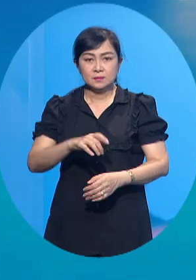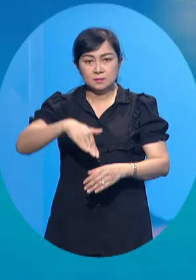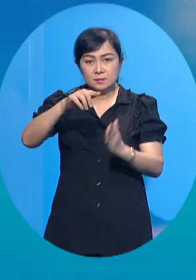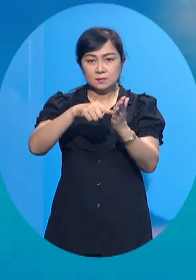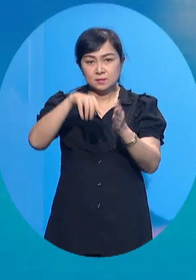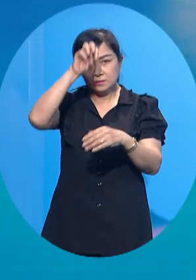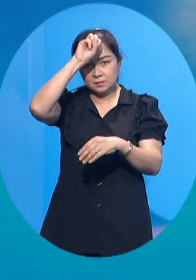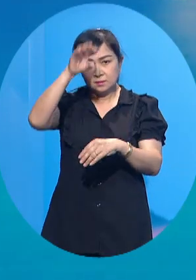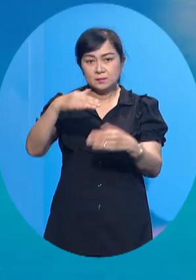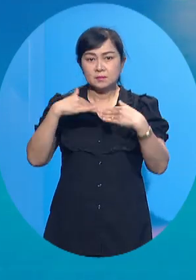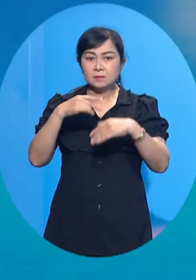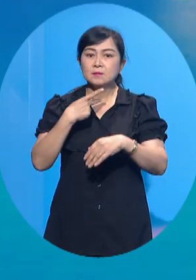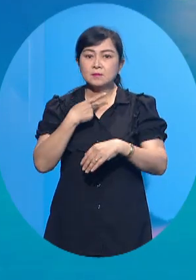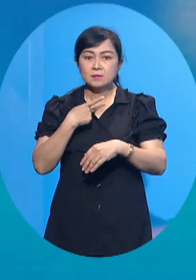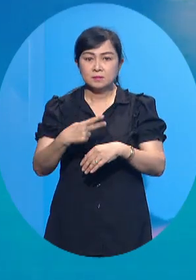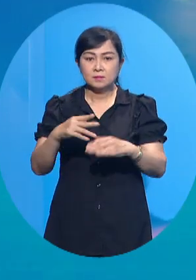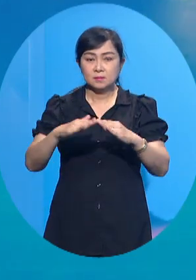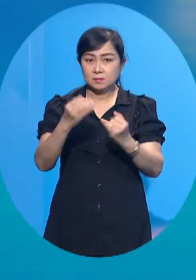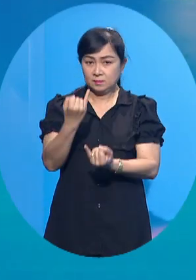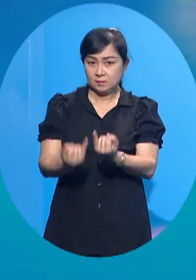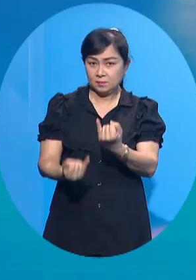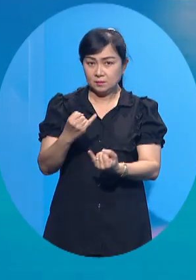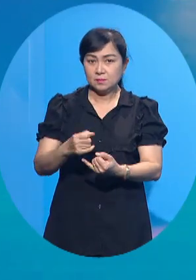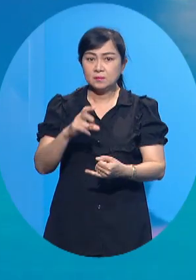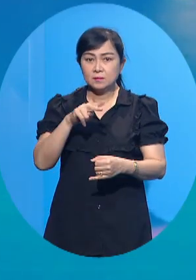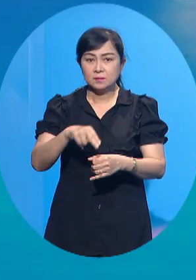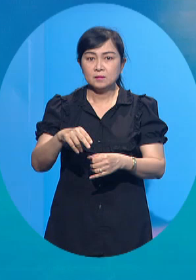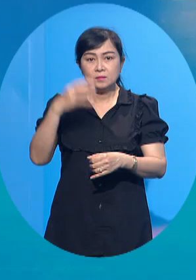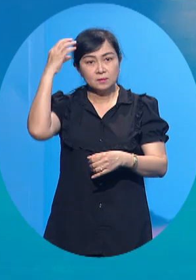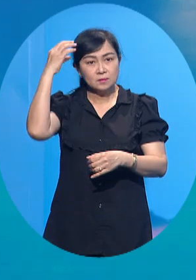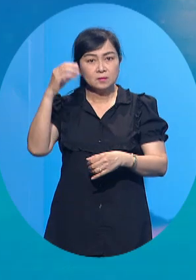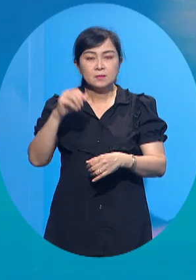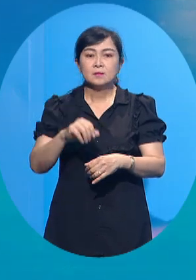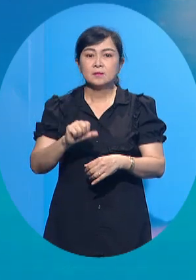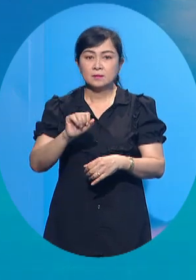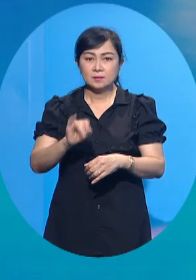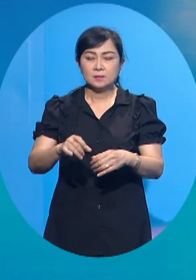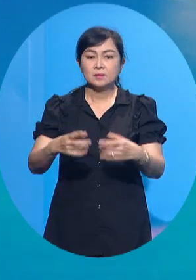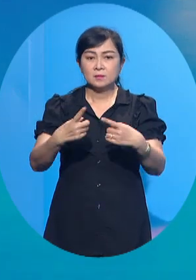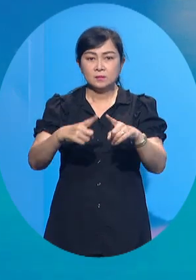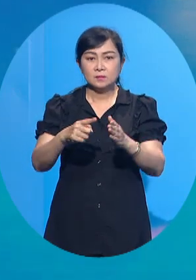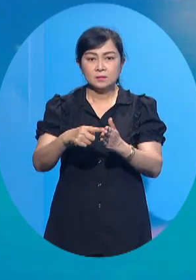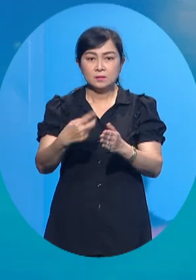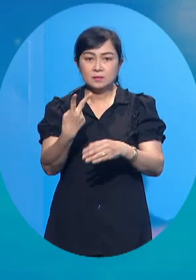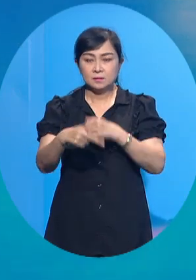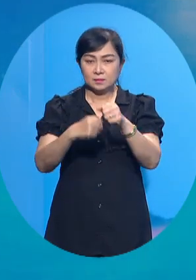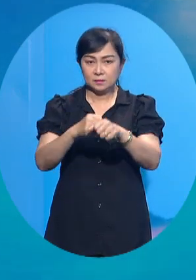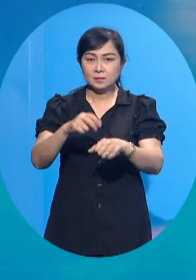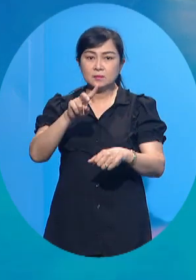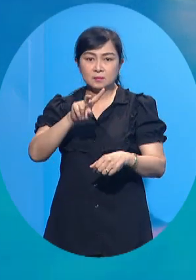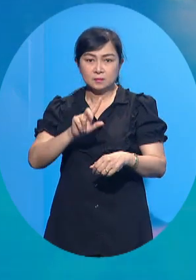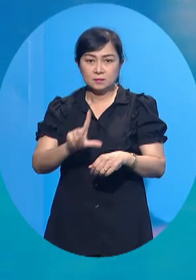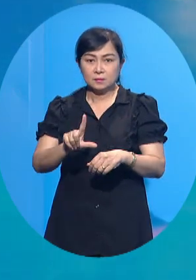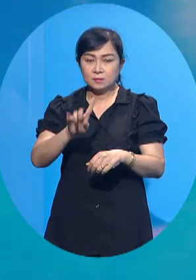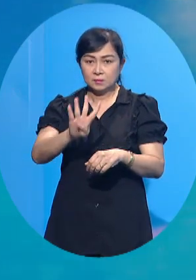với chủ đề nâng cao chất lượng đào tạo, đáp ứng kỳ vọng của nhà tuyển dụng trong kỷ nguyên trí tuệ nhân tạo. Hội nghị doanh nghiệp lần thứ 2 năm 2024